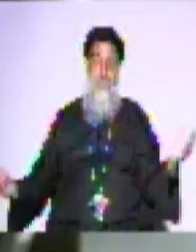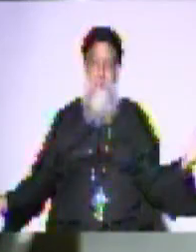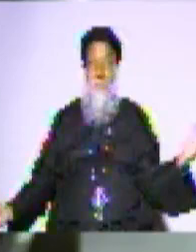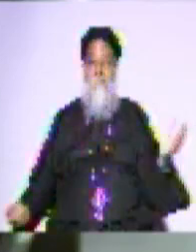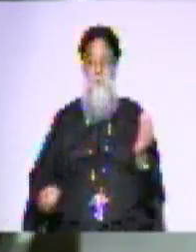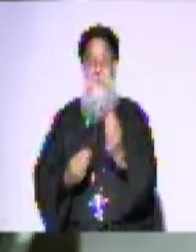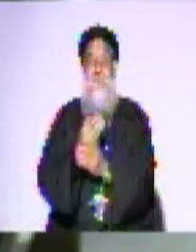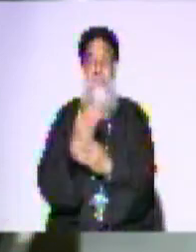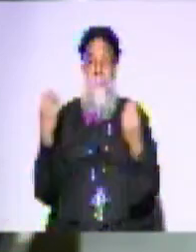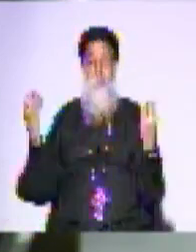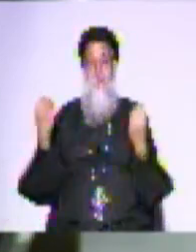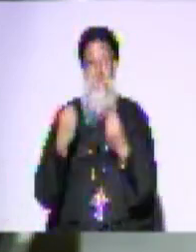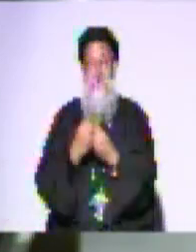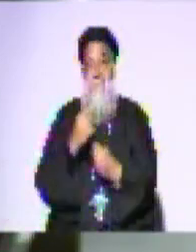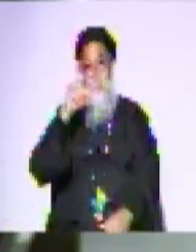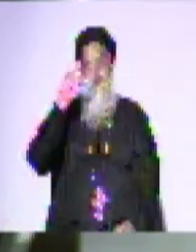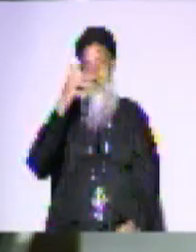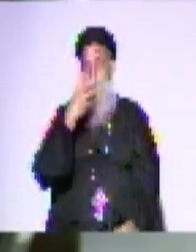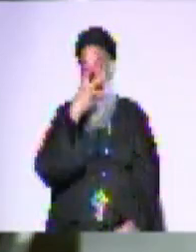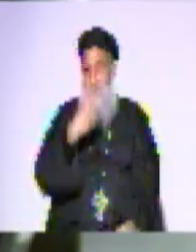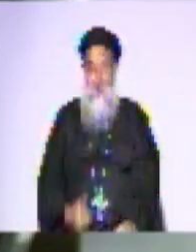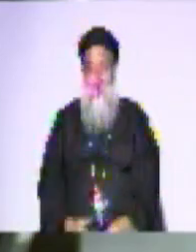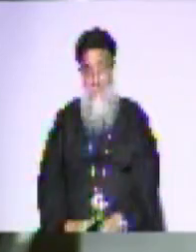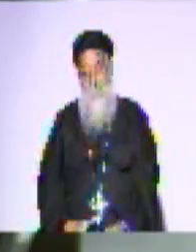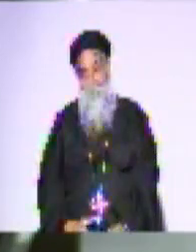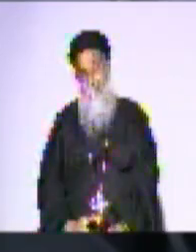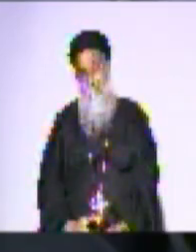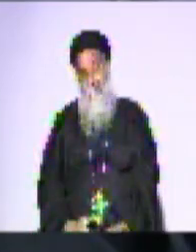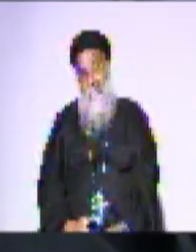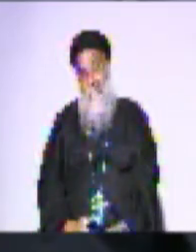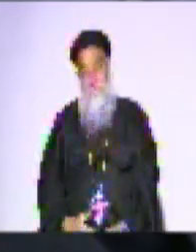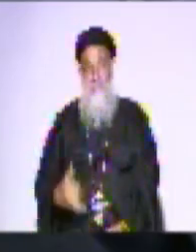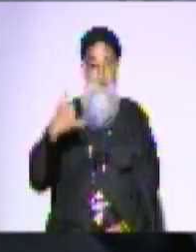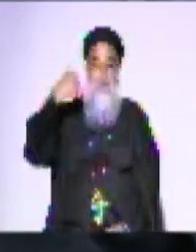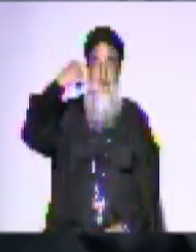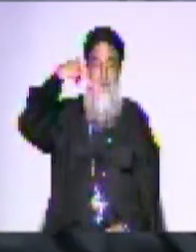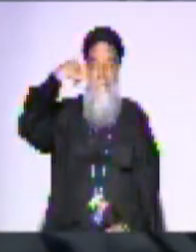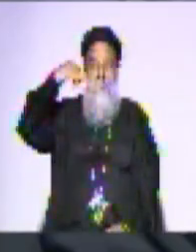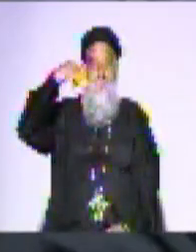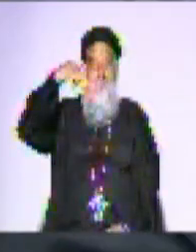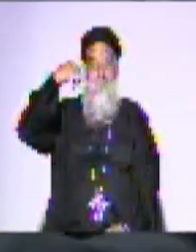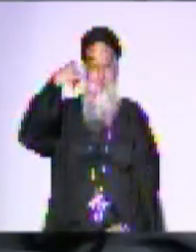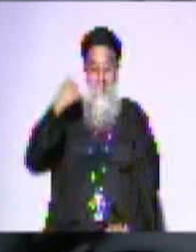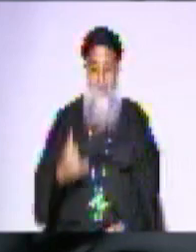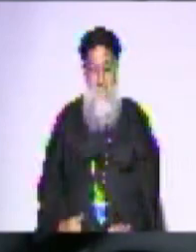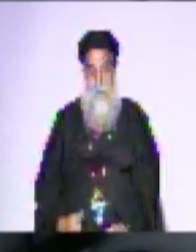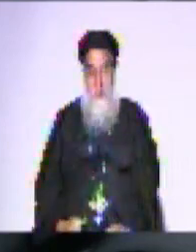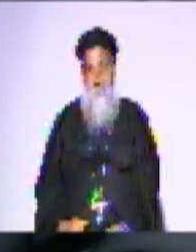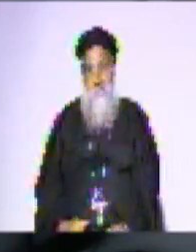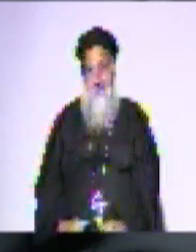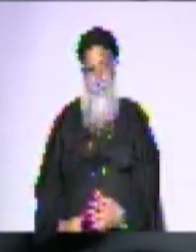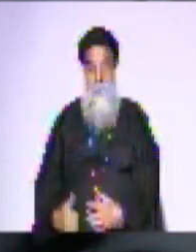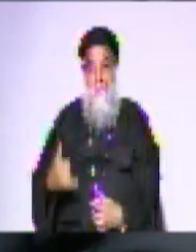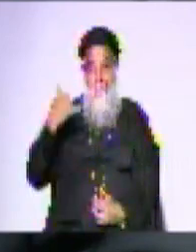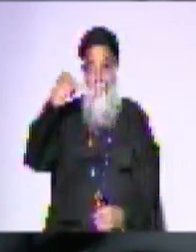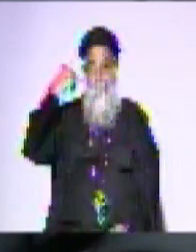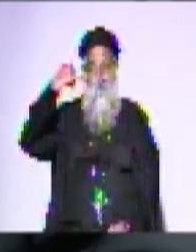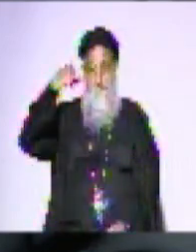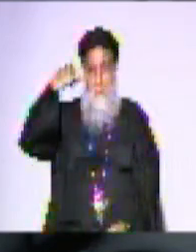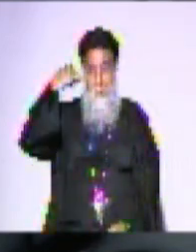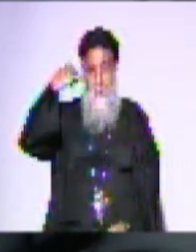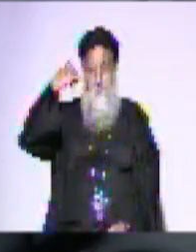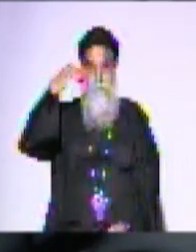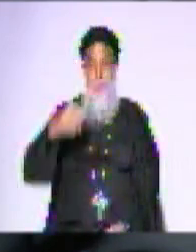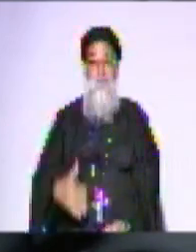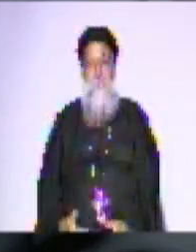بالماء والروح. هي المعمودية. بالضبط. معنا سيدنا الدكتور نشأت من أسيوط. ألو، أقبل الآيات يا أبونا.